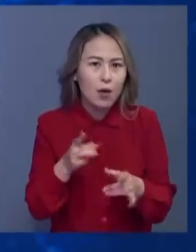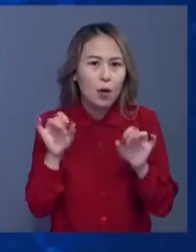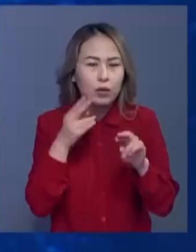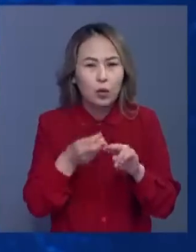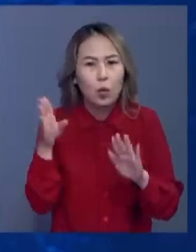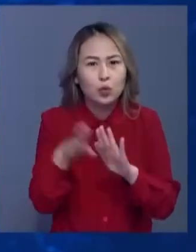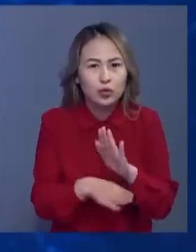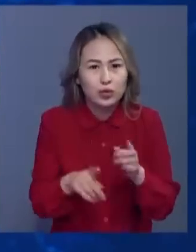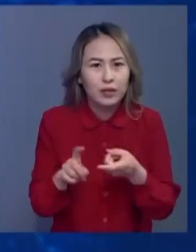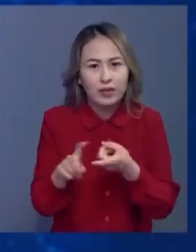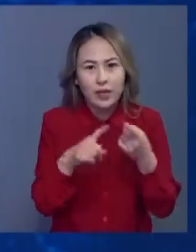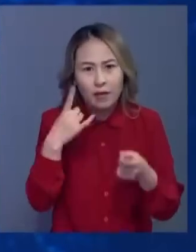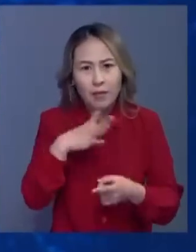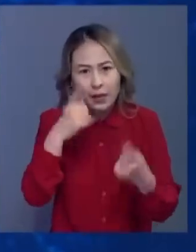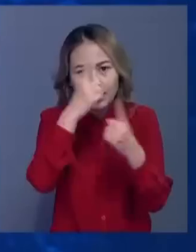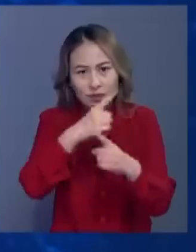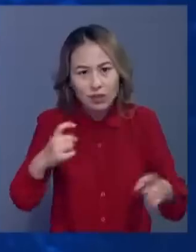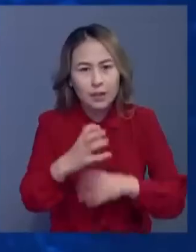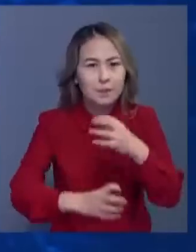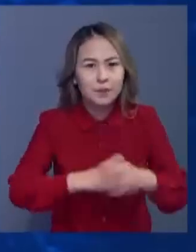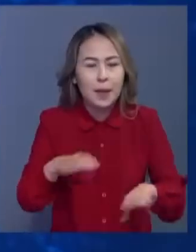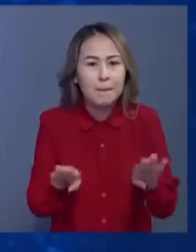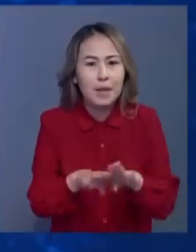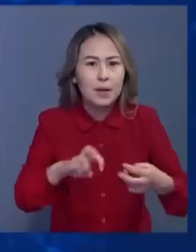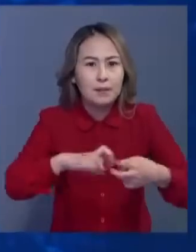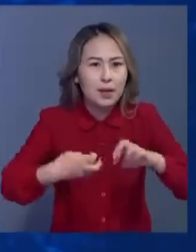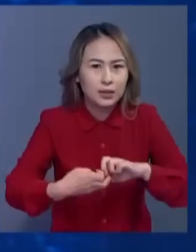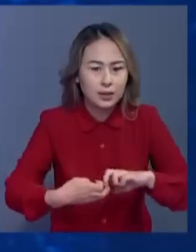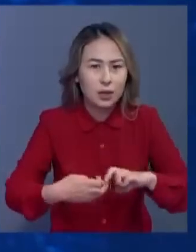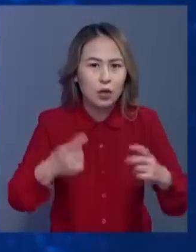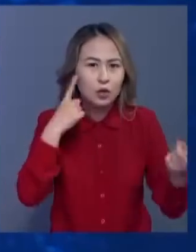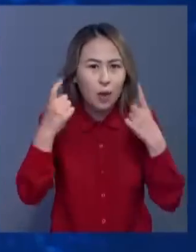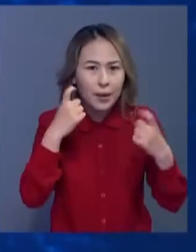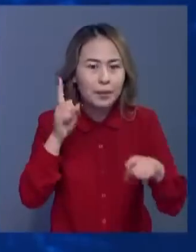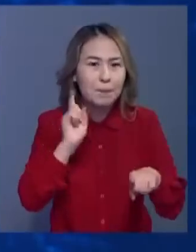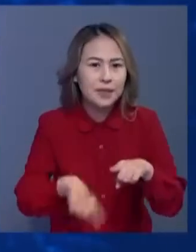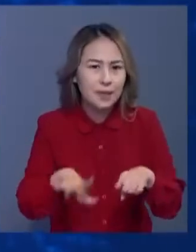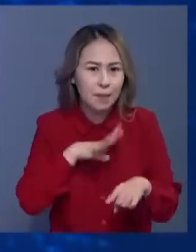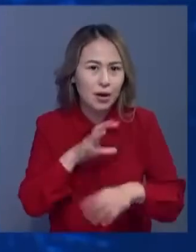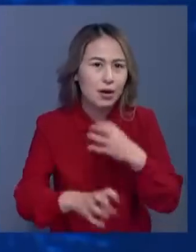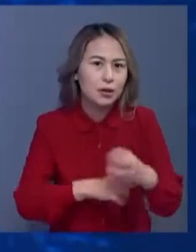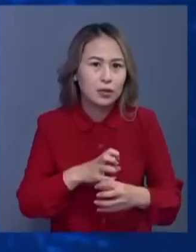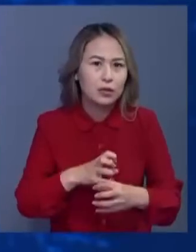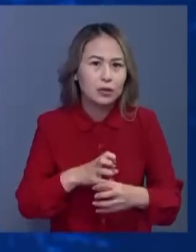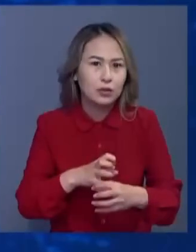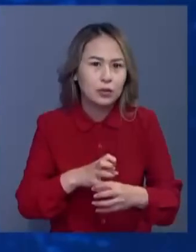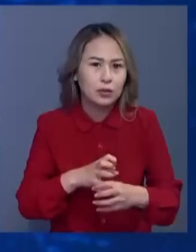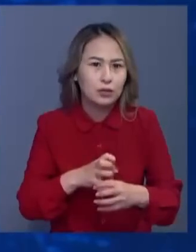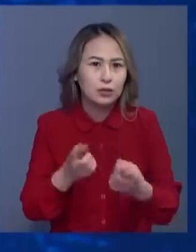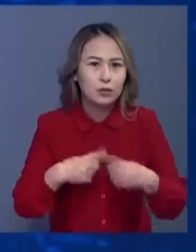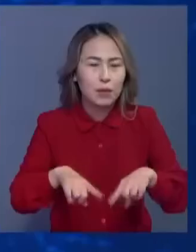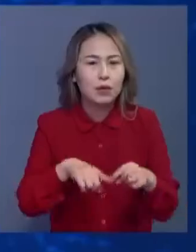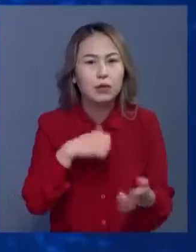хабарлаған. Ойым індеттің халықаралық деңгейдегі мәселе екенін айтып, дабыл қағып, шұғыл әрекет етті. Халықаралық ұйым